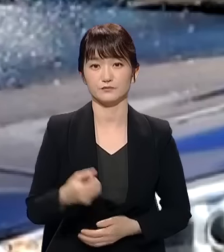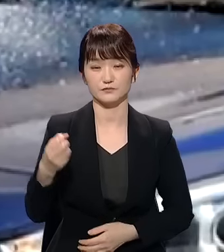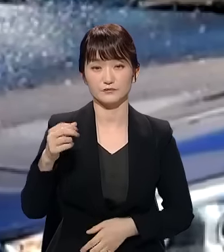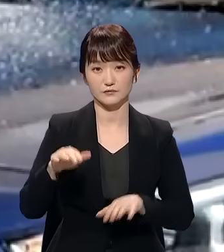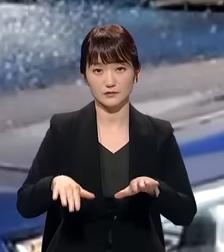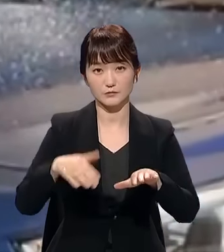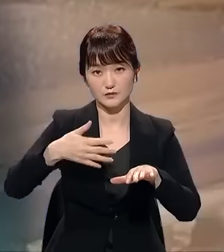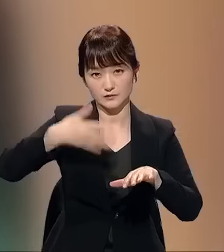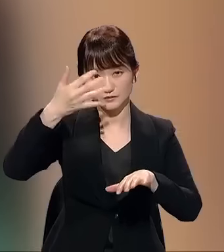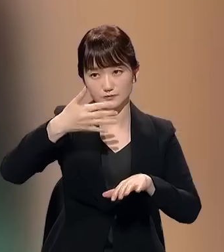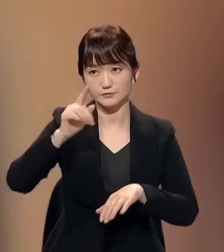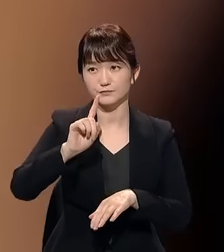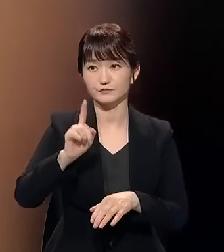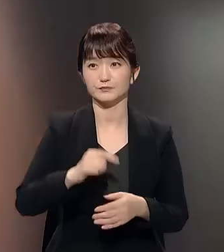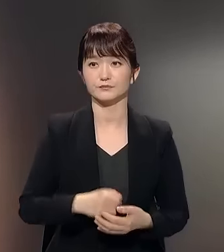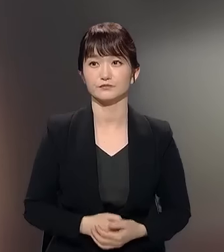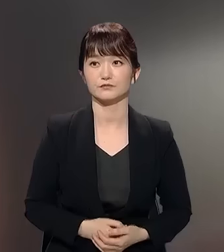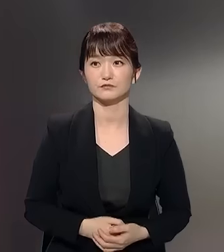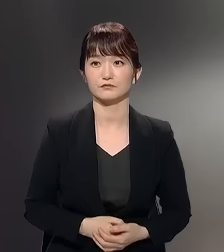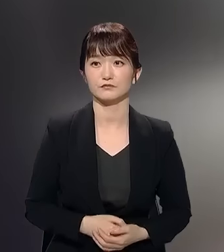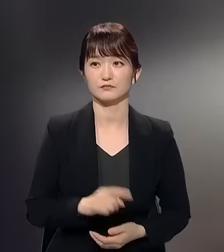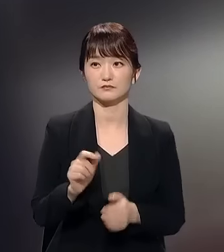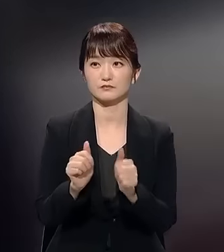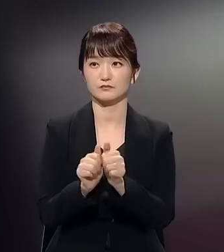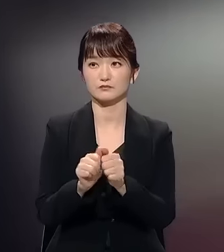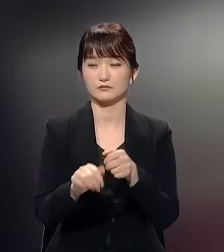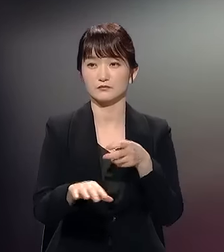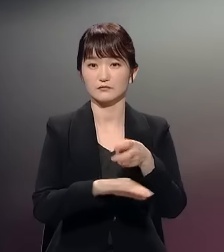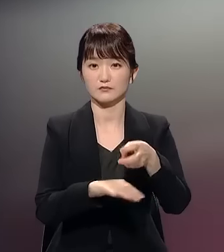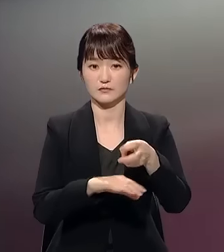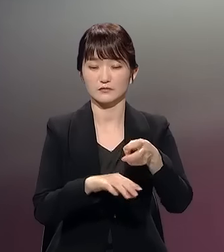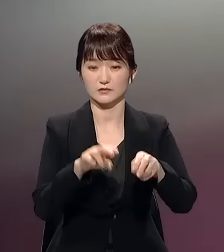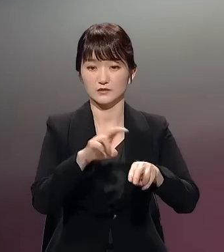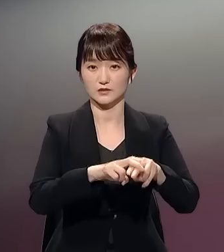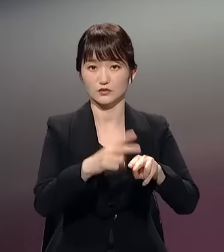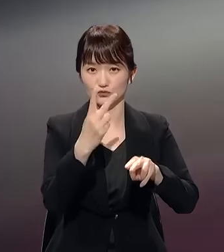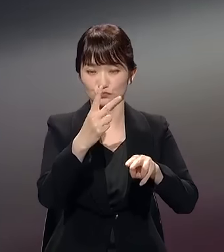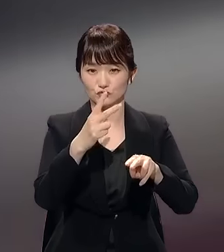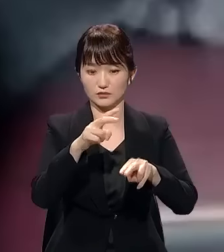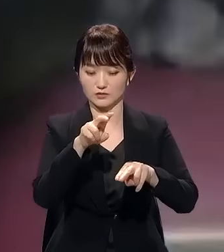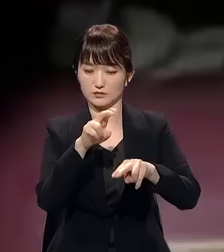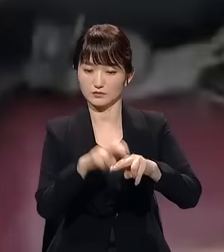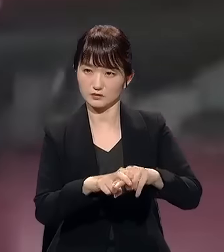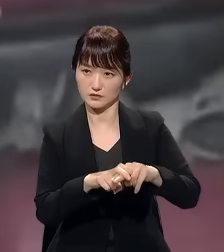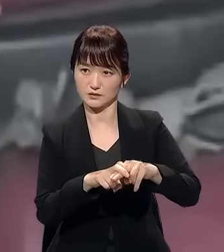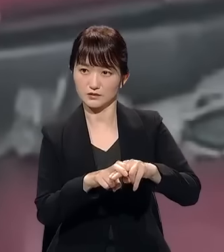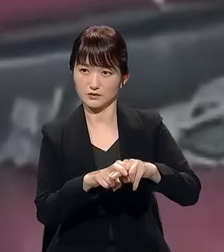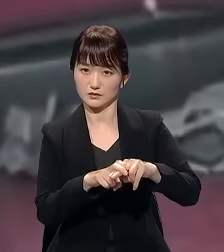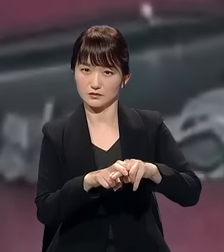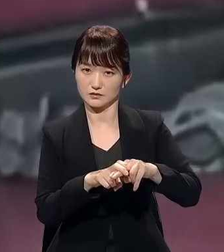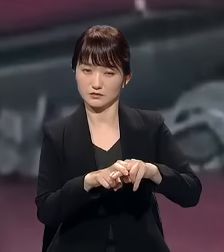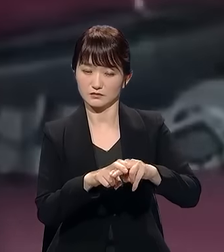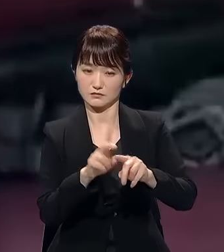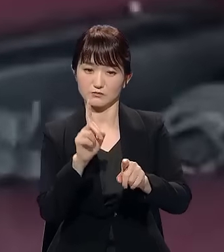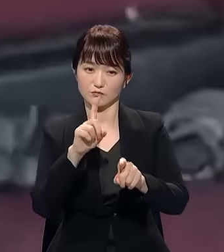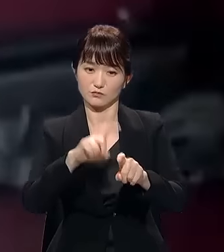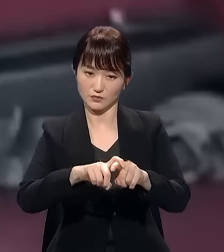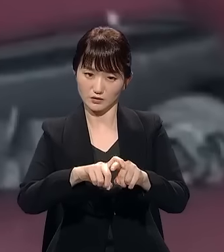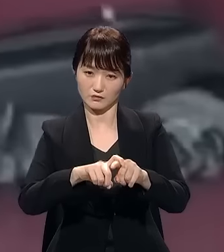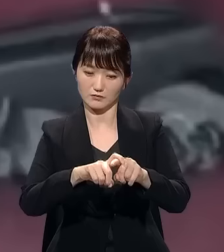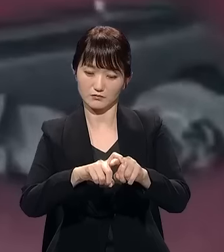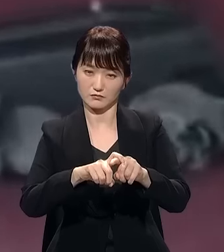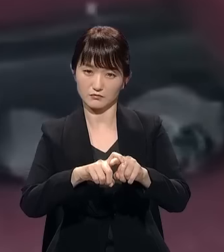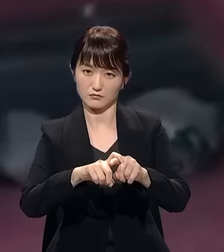만나보시죠. 자, 웬 남성이 버스 좌석 두 개를 차지한 채로 가로 본능 제대로 보여주고 있습니다. 쭉